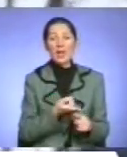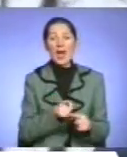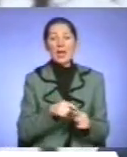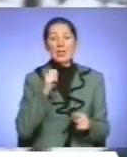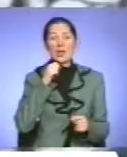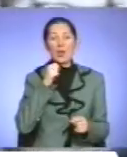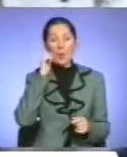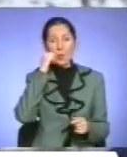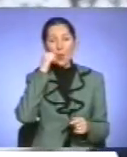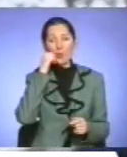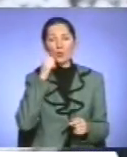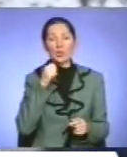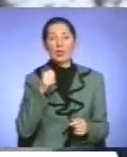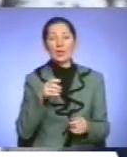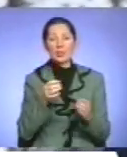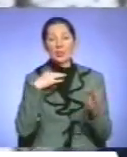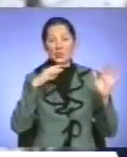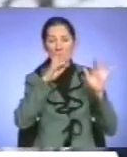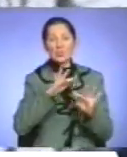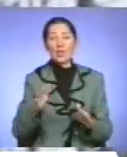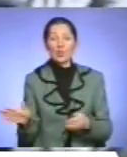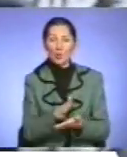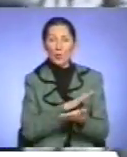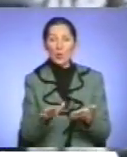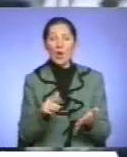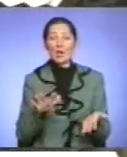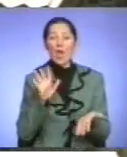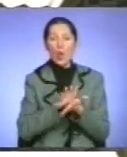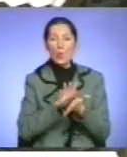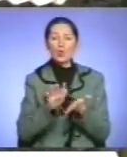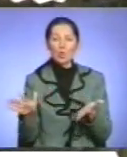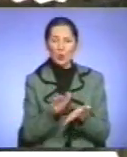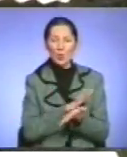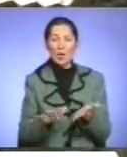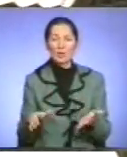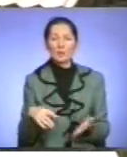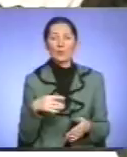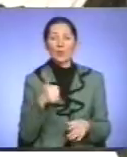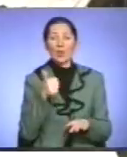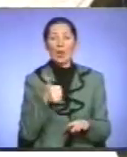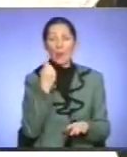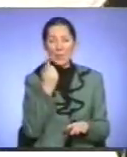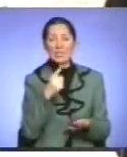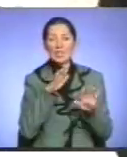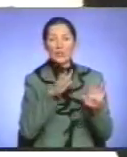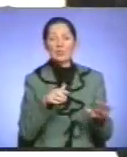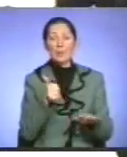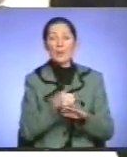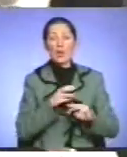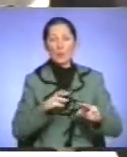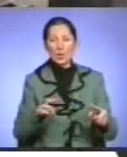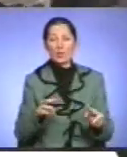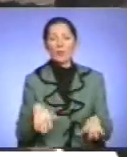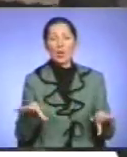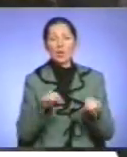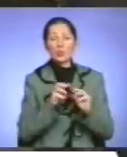і сніг, щоб вони убрали, і мусор, щоб вони убрали. Перший віце-прем'єр Сергій Арбузов разом з міністром фінансів